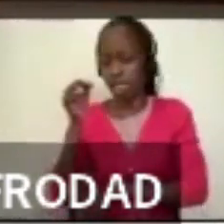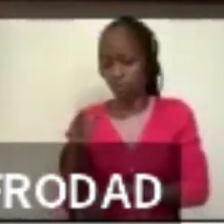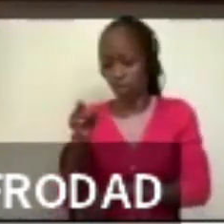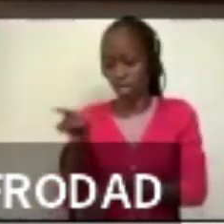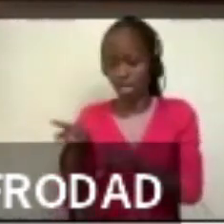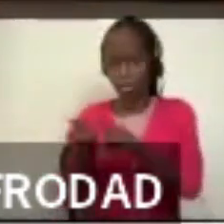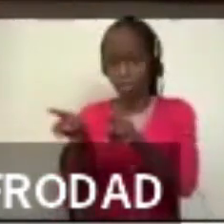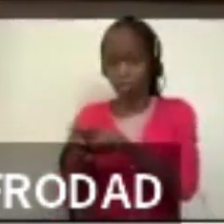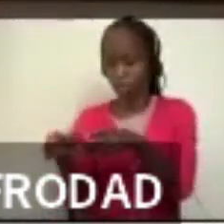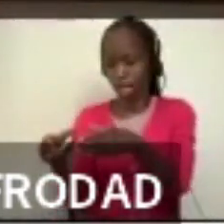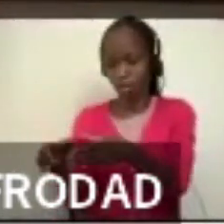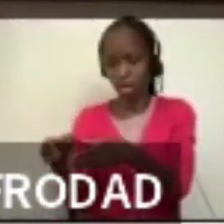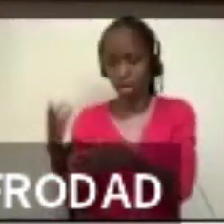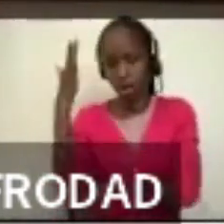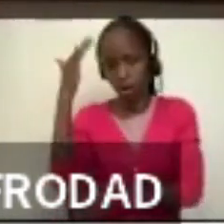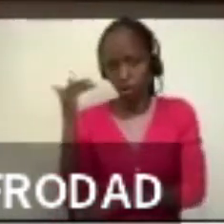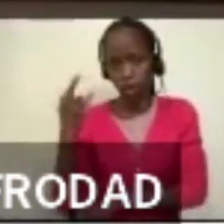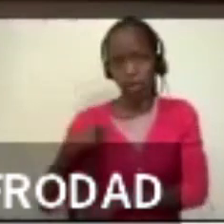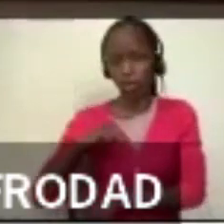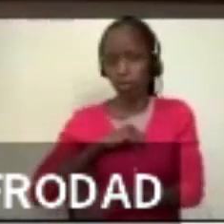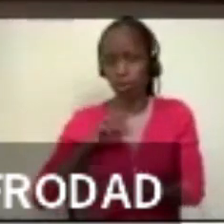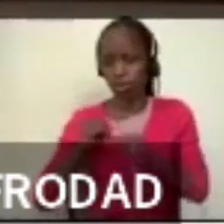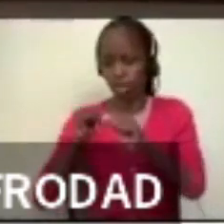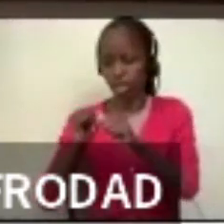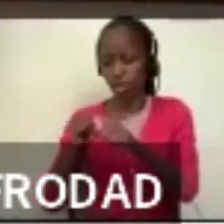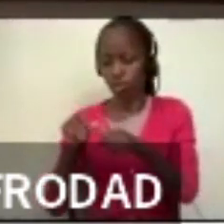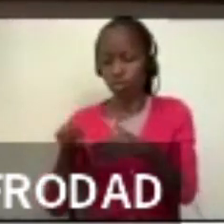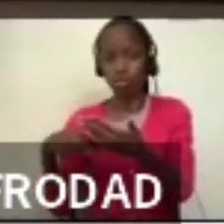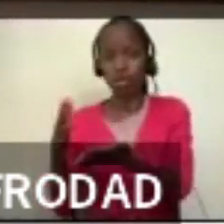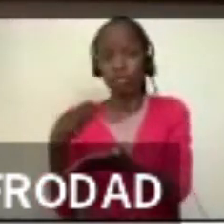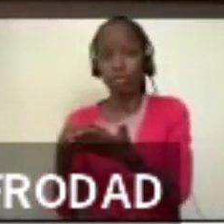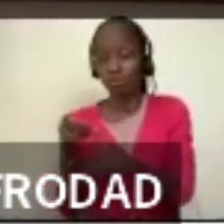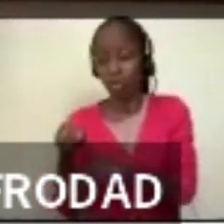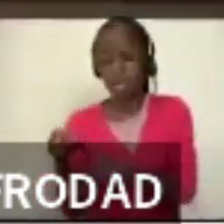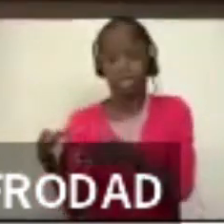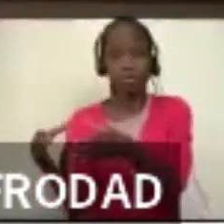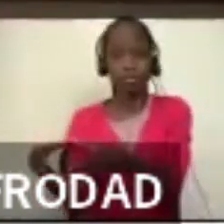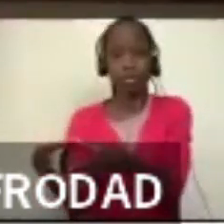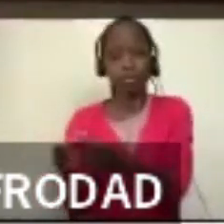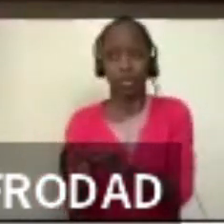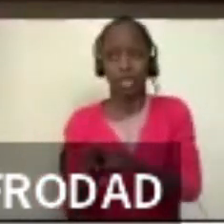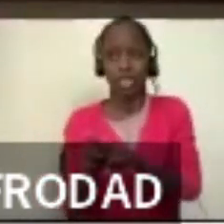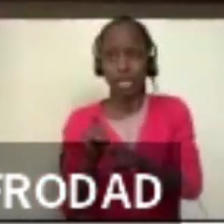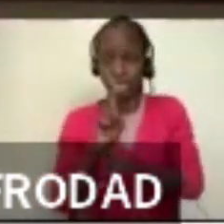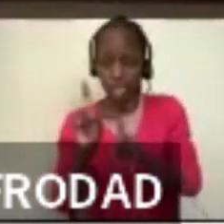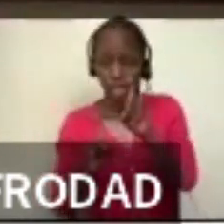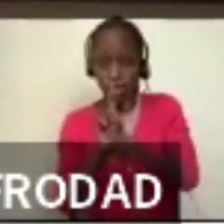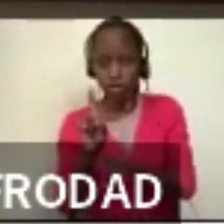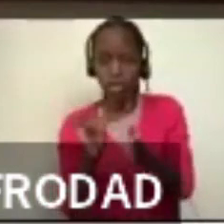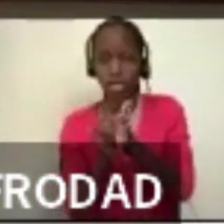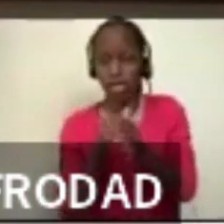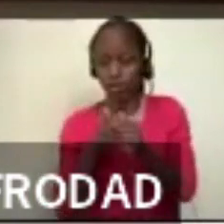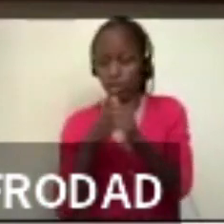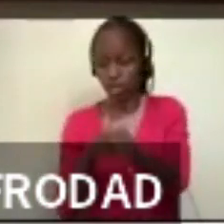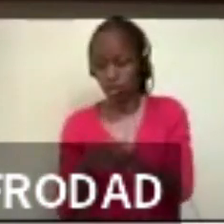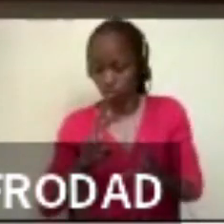ajoute toujours de l'argent. Donc vous voyez, c'est ce genre de questionnement qui conduit à une enquête pareille. Au début, tu te poses la